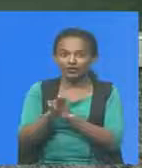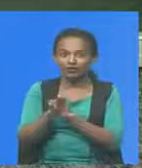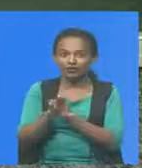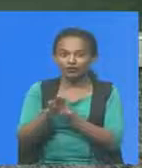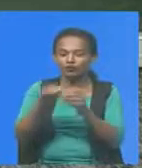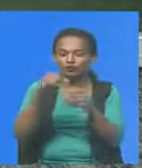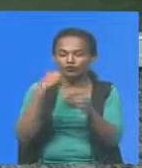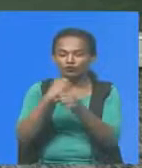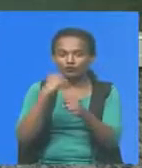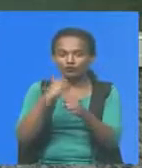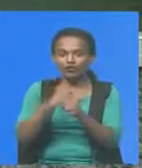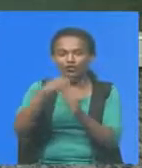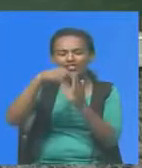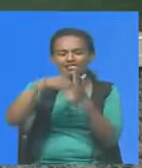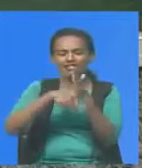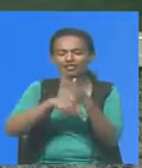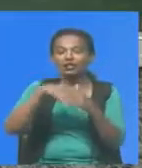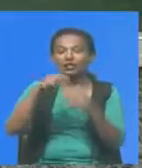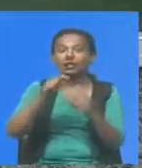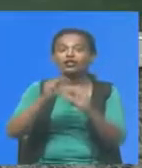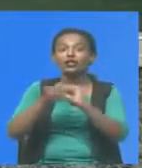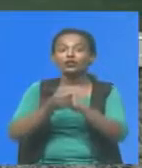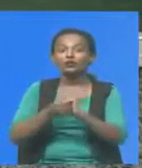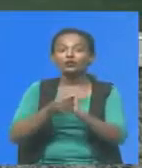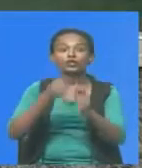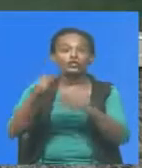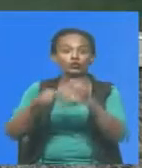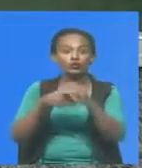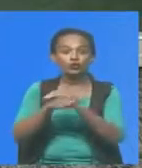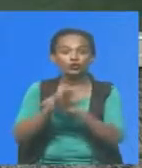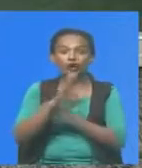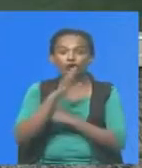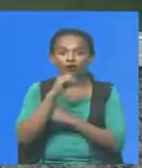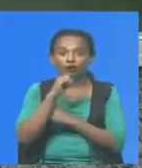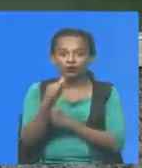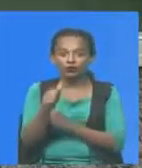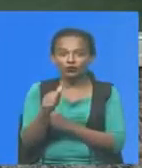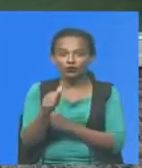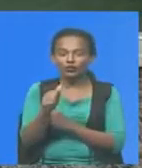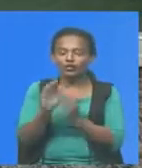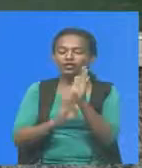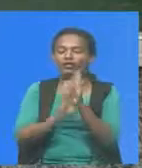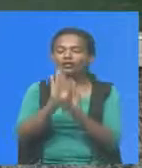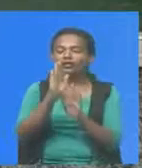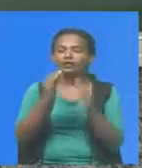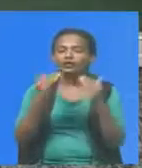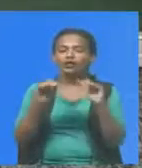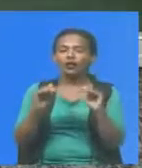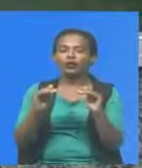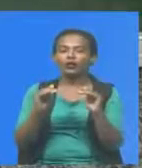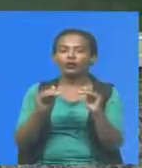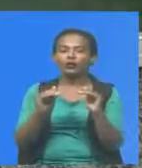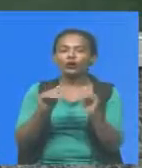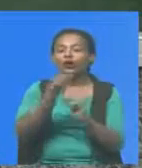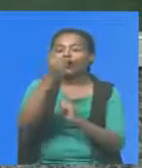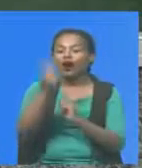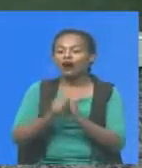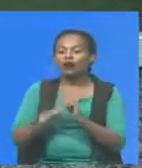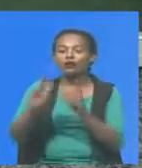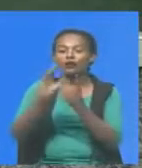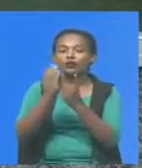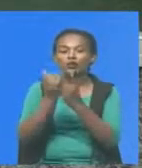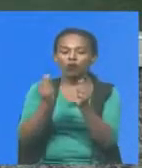ስርዓቱ ስር ነቀል የለውጥ ሂደት ውስጥ ባለመግባቱ የእድገት ምጣኔው ከአየር ሁኔታው